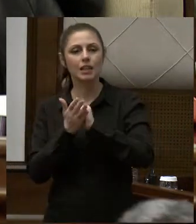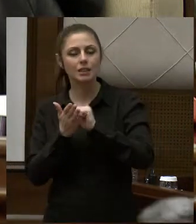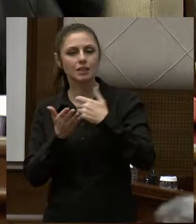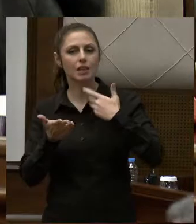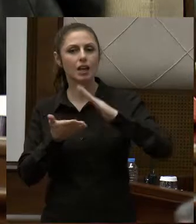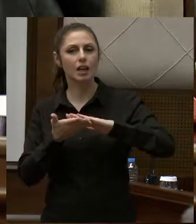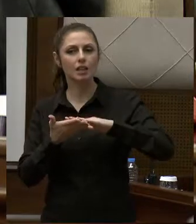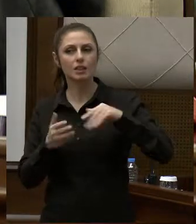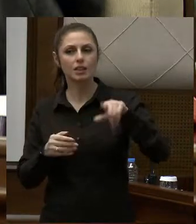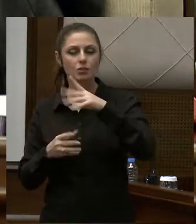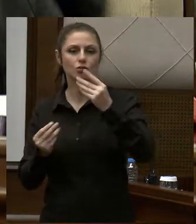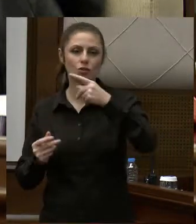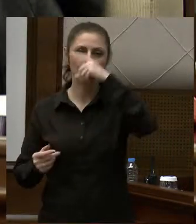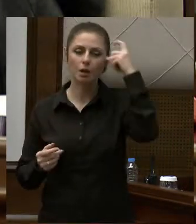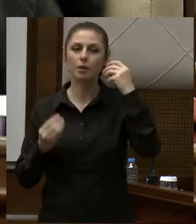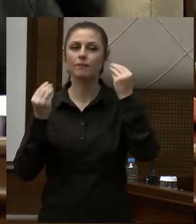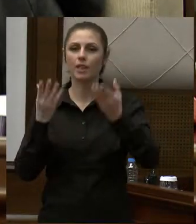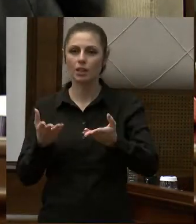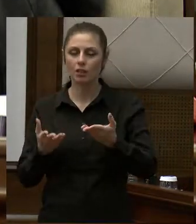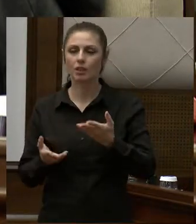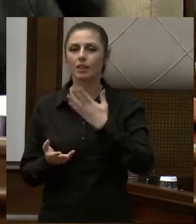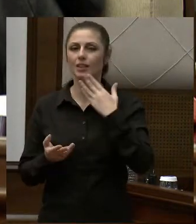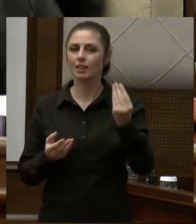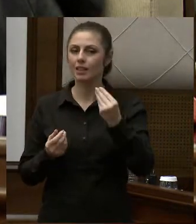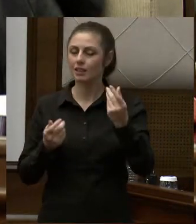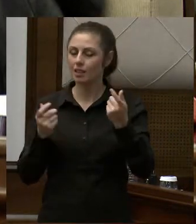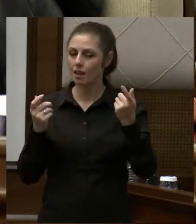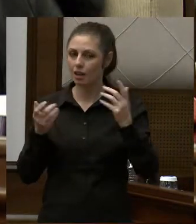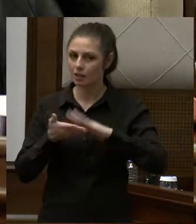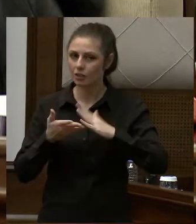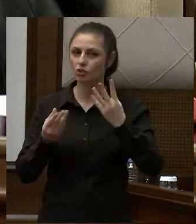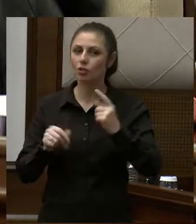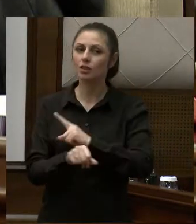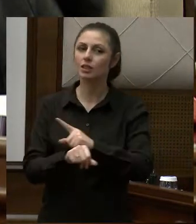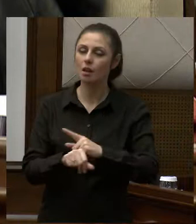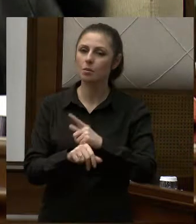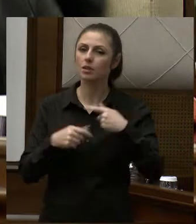arkadaşlarım gerçekten çok emek veriyorlar, genç arkadaşlarım çok zaman harcıyorlar.